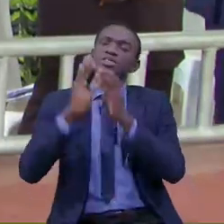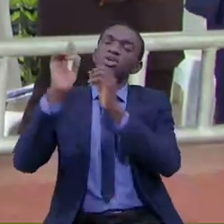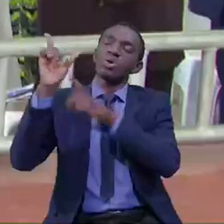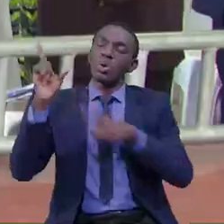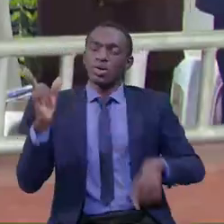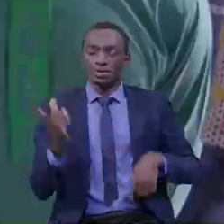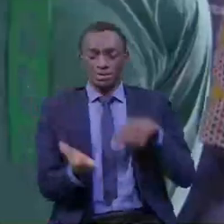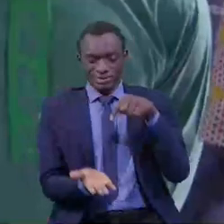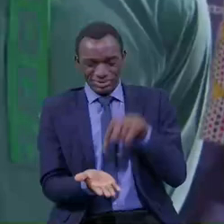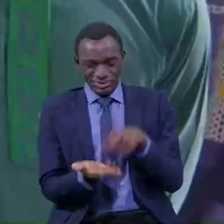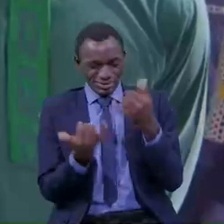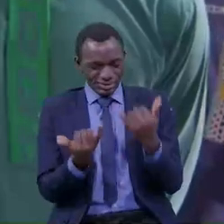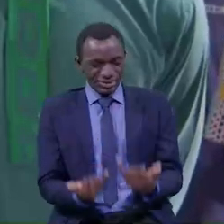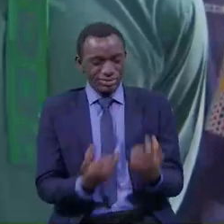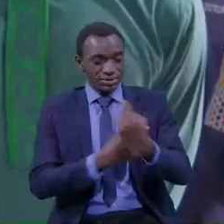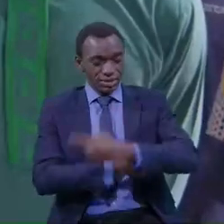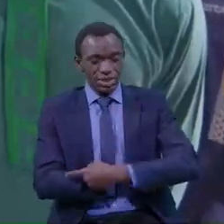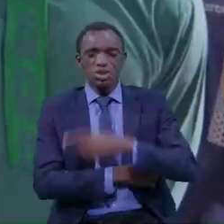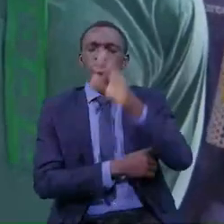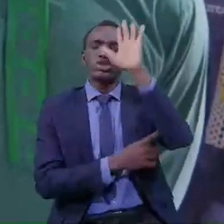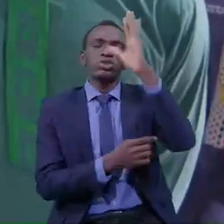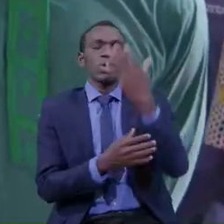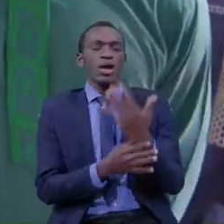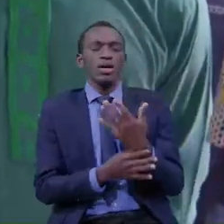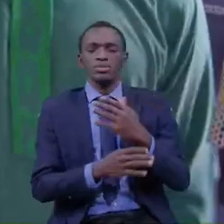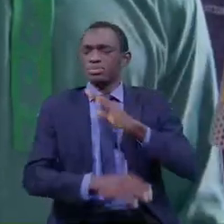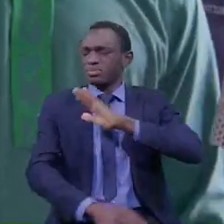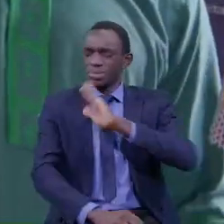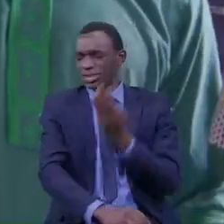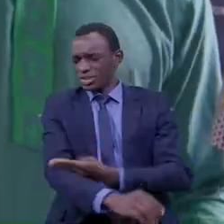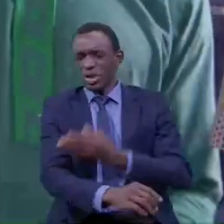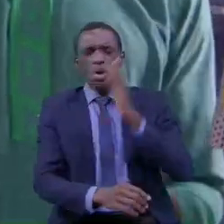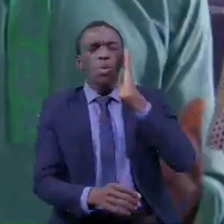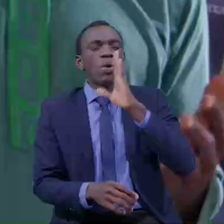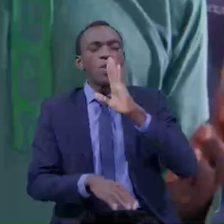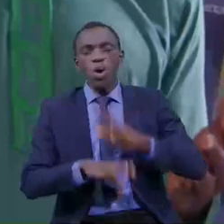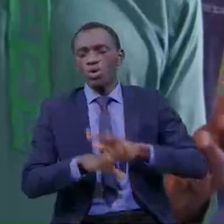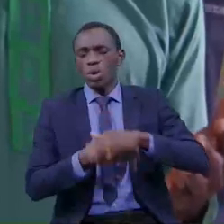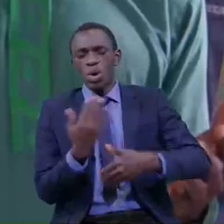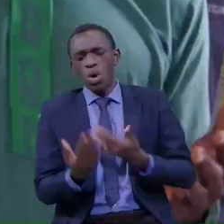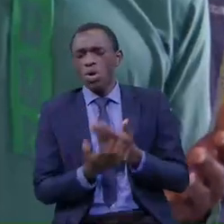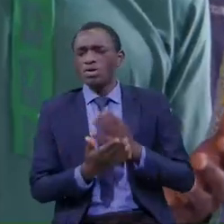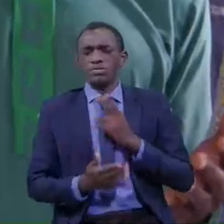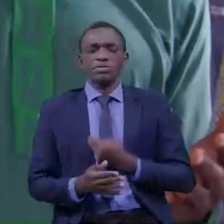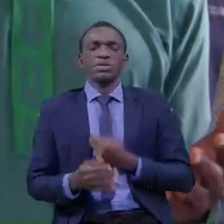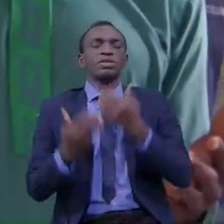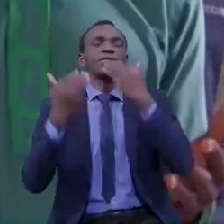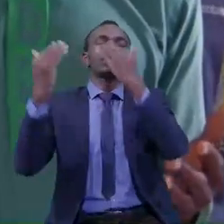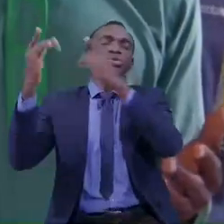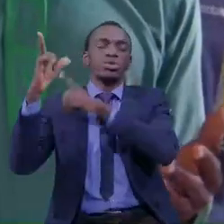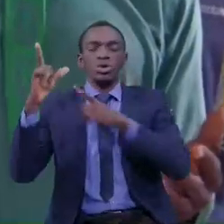ce jour, que ta main soit puissante, soit sur chacun de nous. Merci Seigneur.